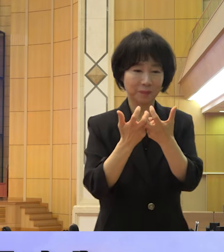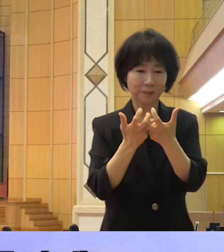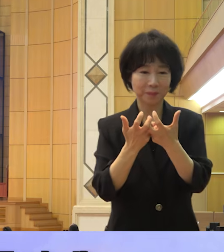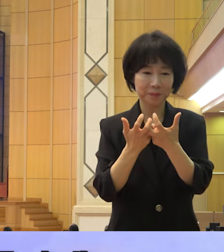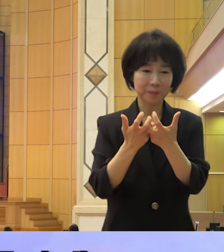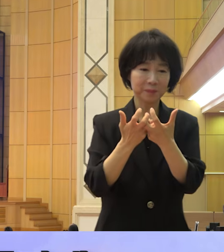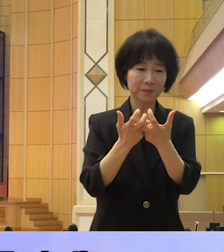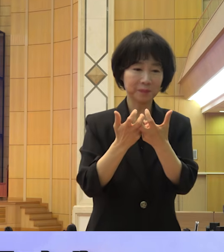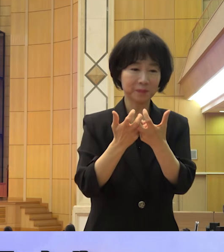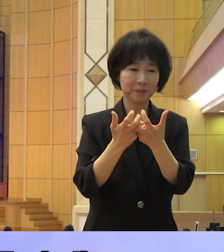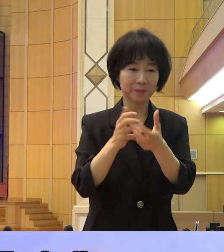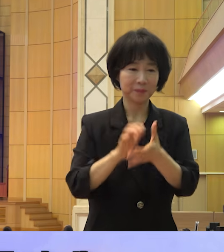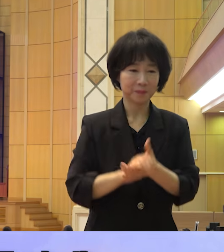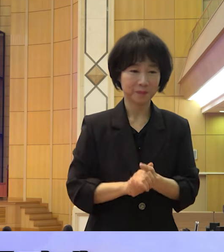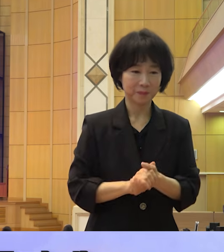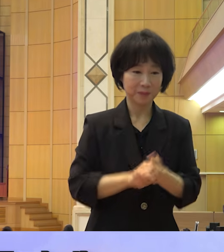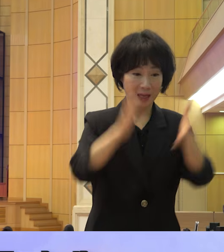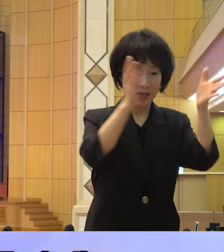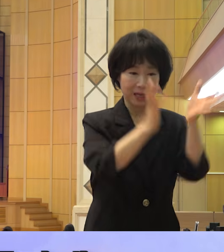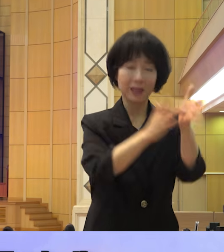십자가에